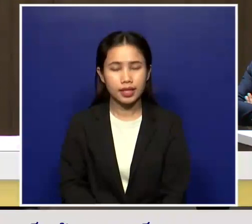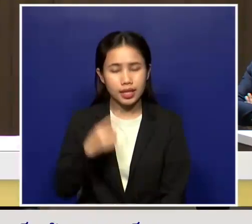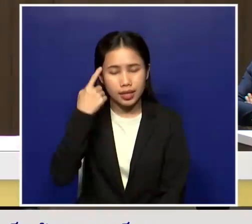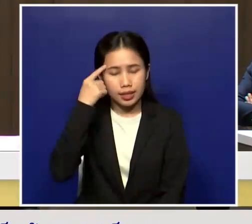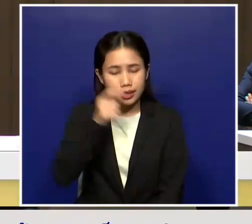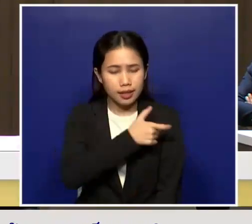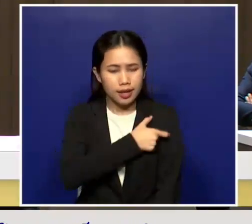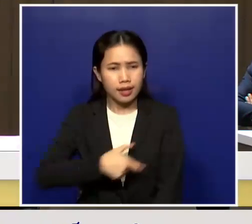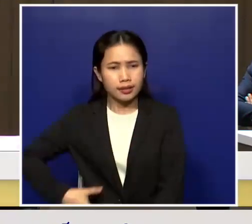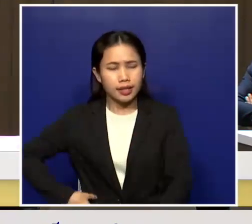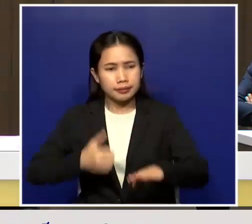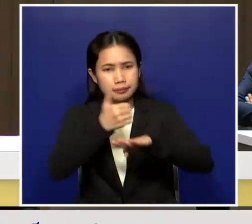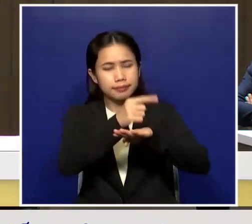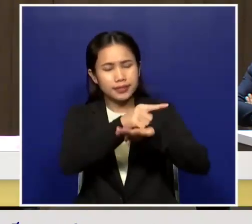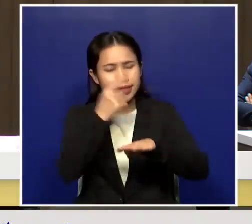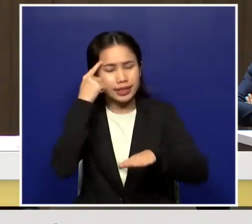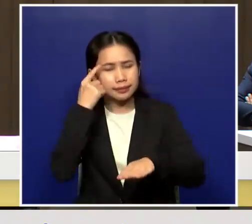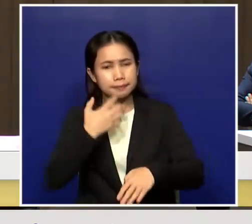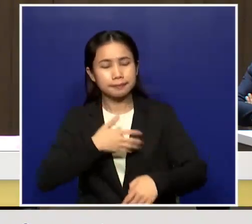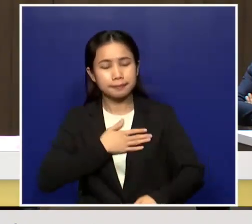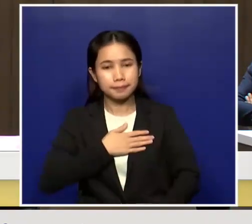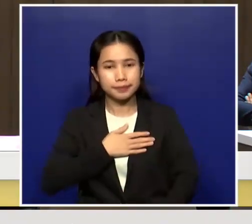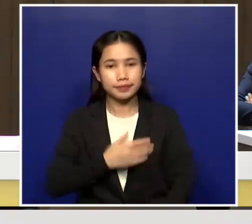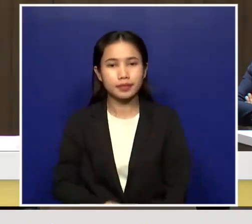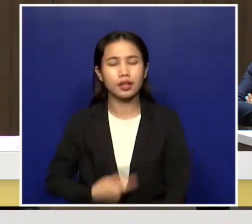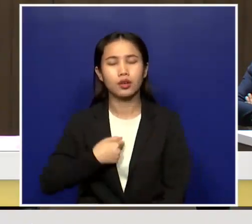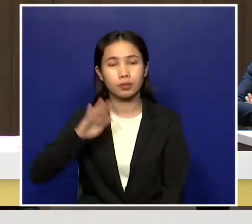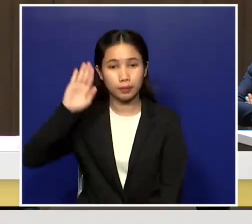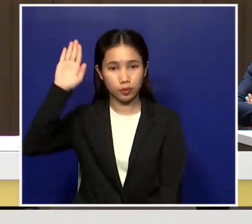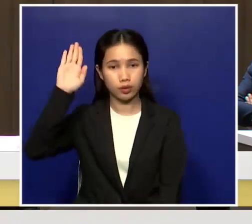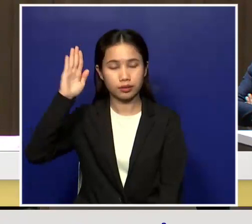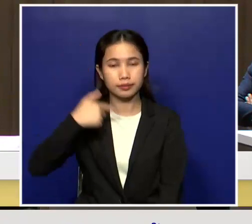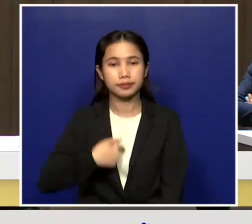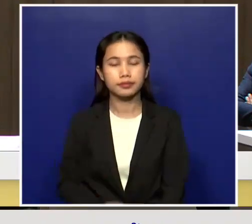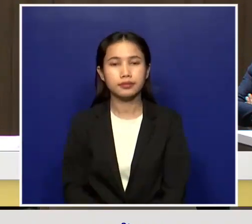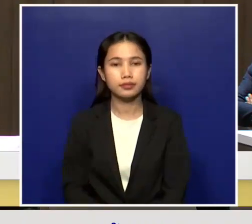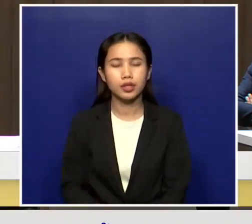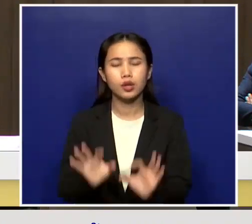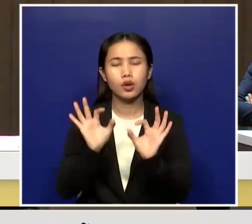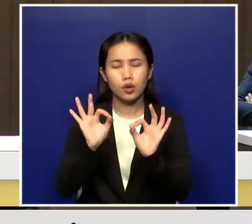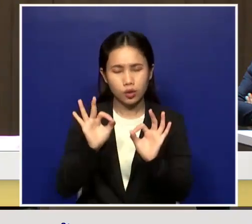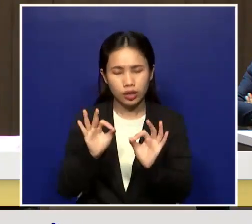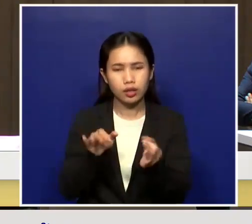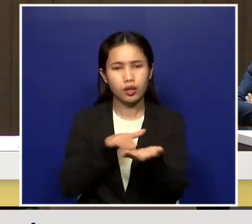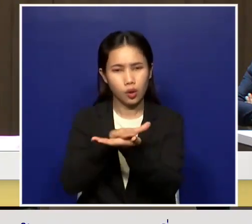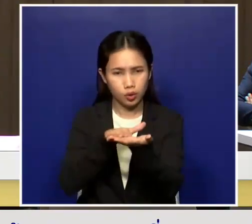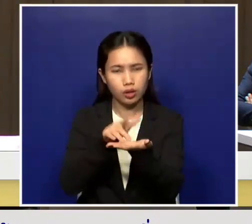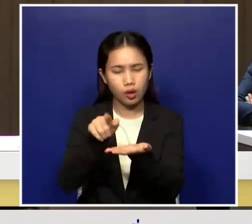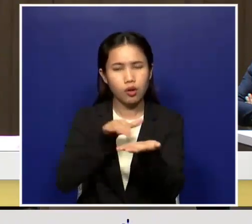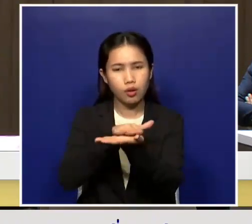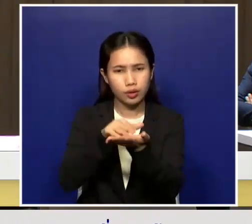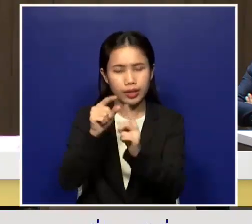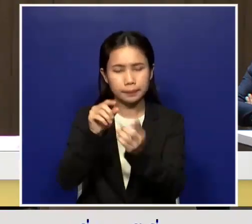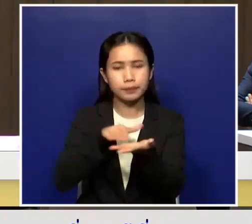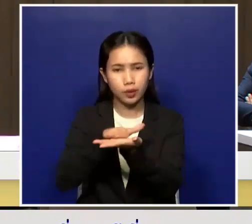อัดใจเท่าไหร ่ท่านประธานครับ ครับ นะ ผมขอประท้วงผู้อภิปรายครับ ขออนุญาตสรุปถอนไอ้สิ่งที่พูดมานะครับ ครับผมถ